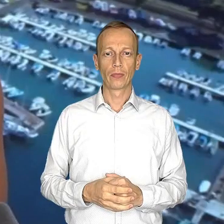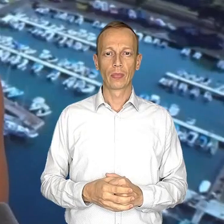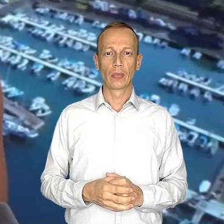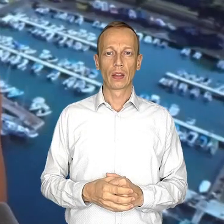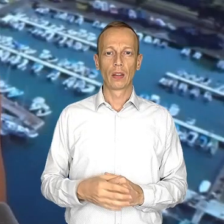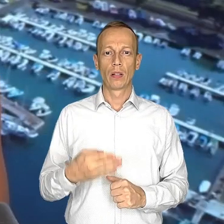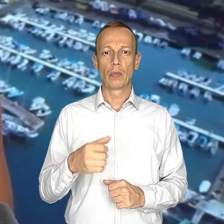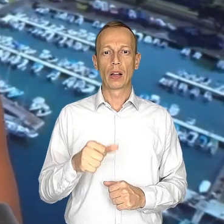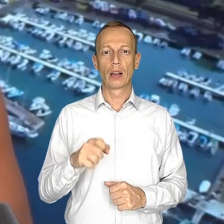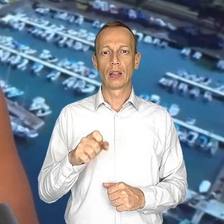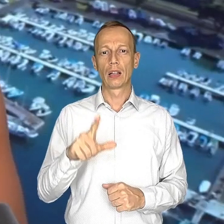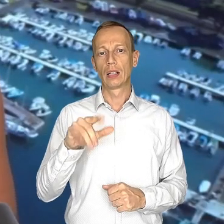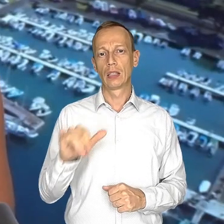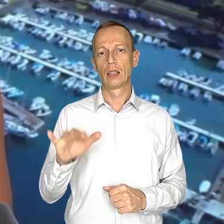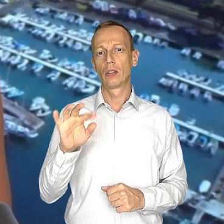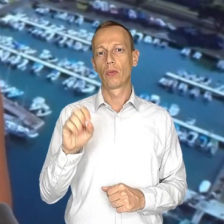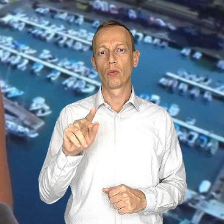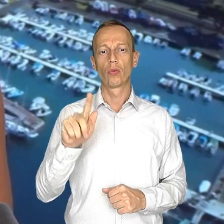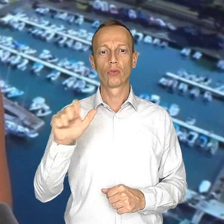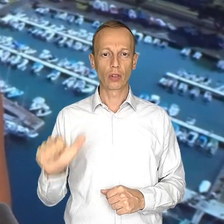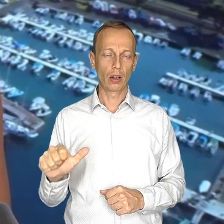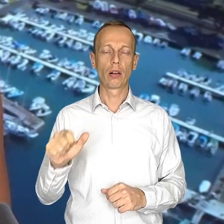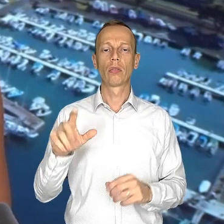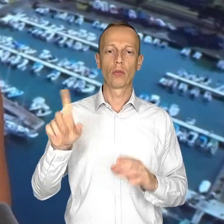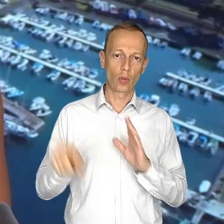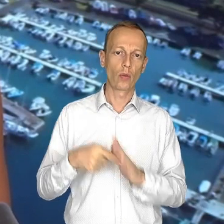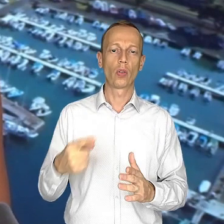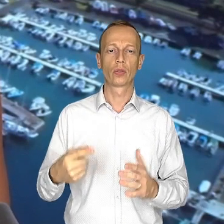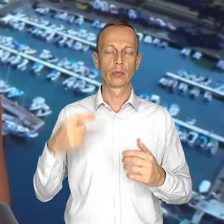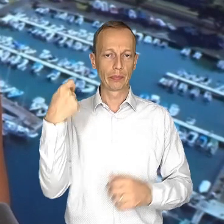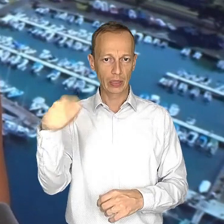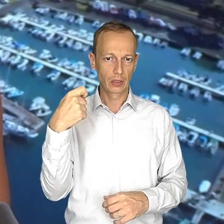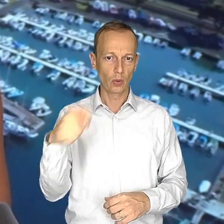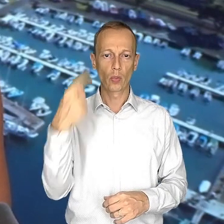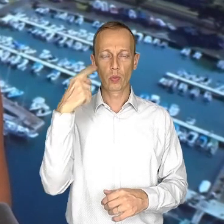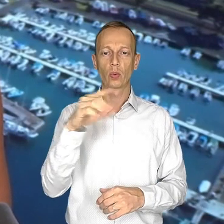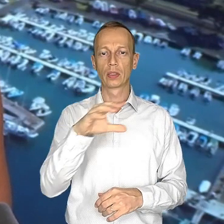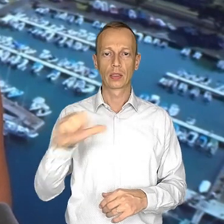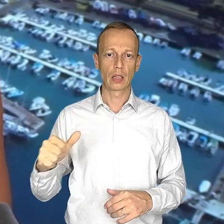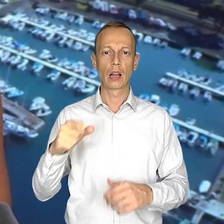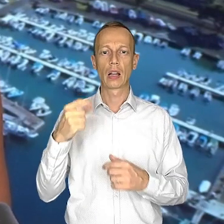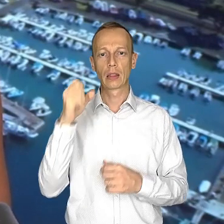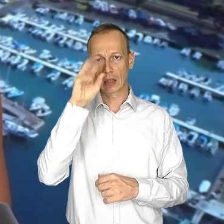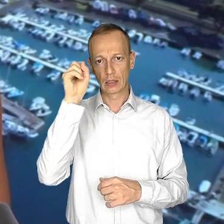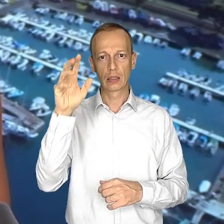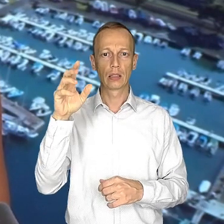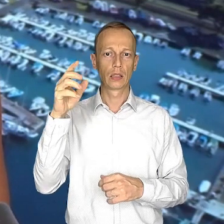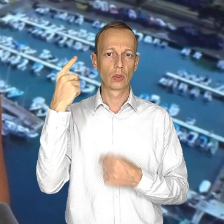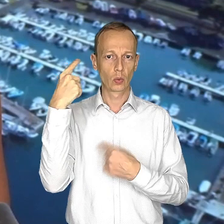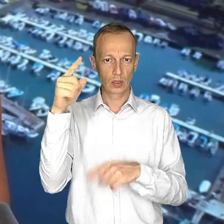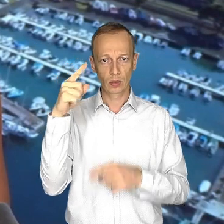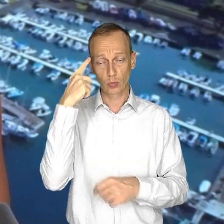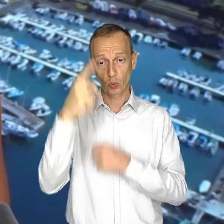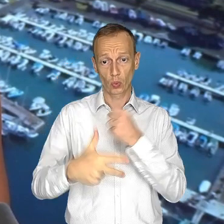Maïli Foujra vient d'être reconduite présidente du conseil d'administration de Tahiti Tourisme pour les 3 prochaines années. Elle était l'invitée café